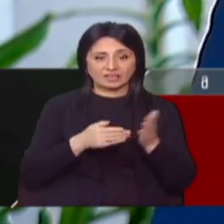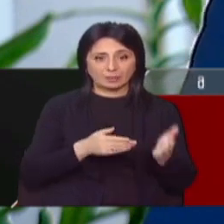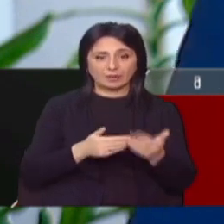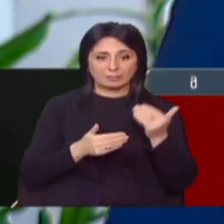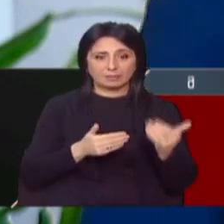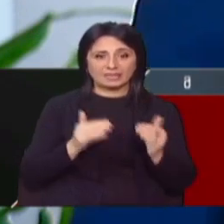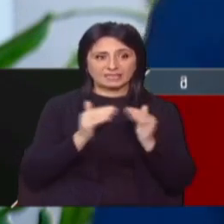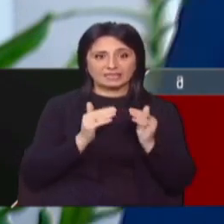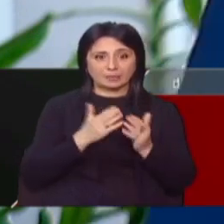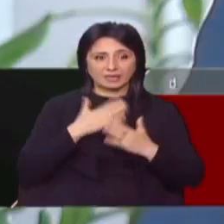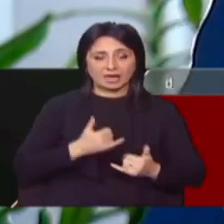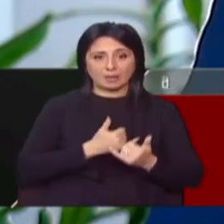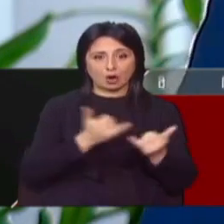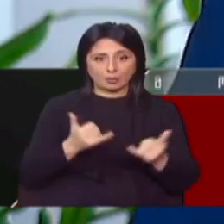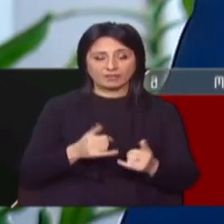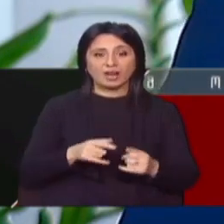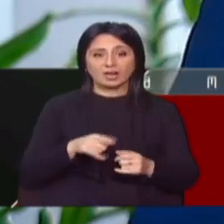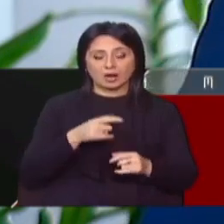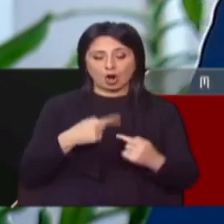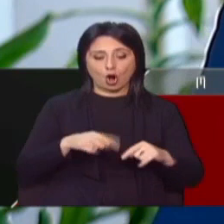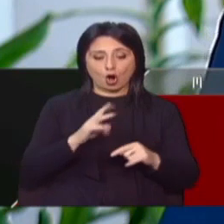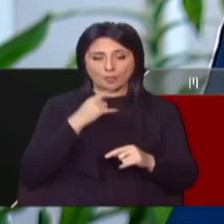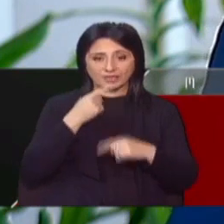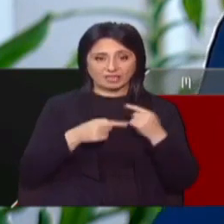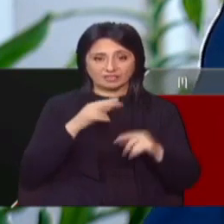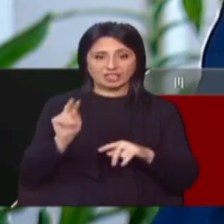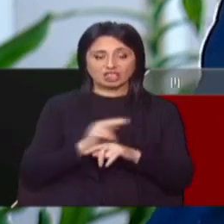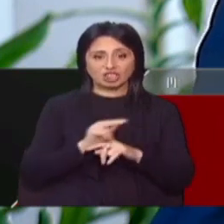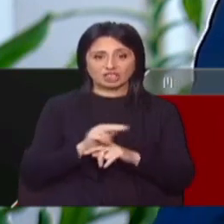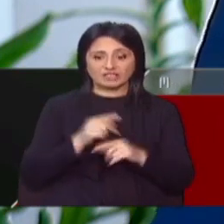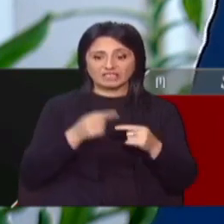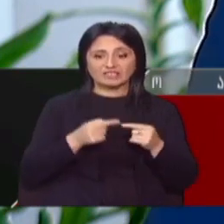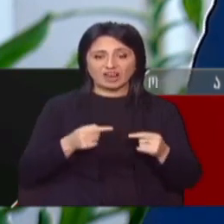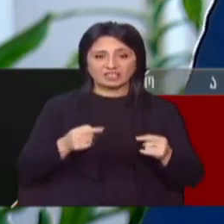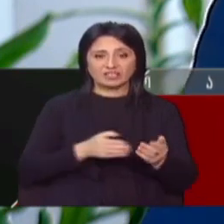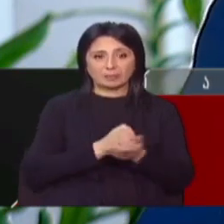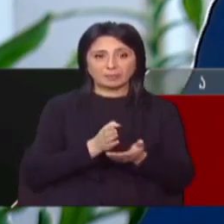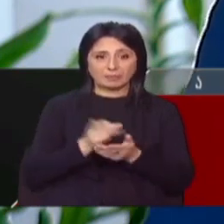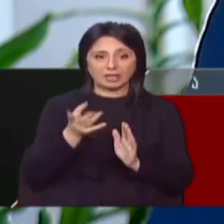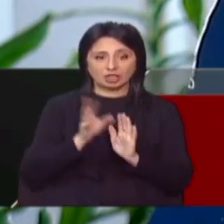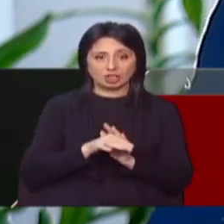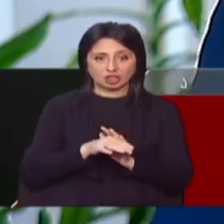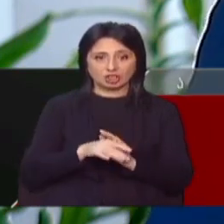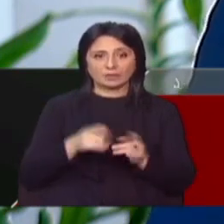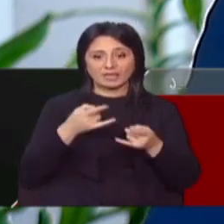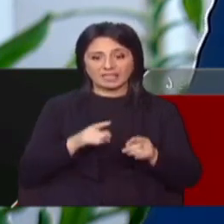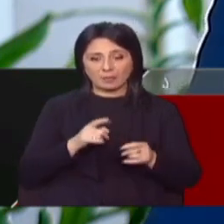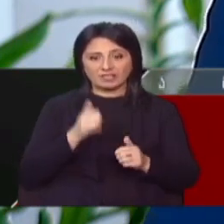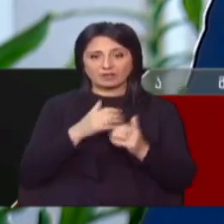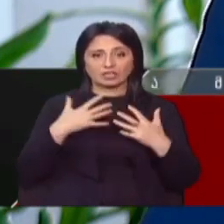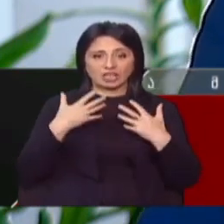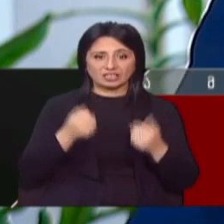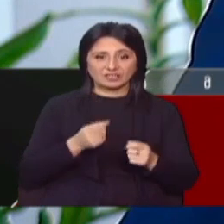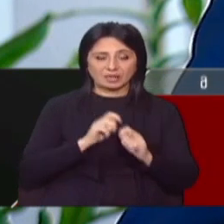მათ სახლების დაკმაყოფილებაზე. აღსანიშნავია, რომ კომიტეტზე გამოითქვა შენიშვნები სხვადასხვა მიმართულებით, მათ შორის დემოგრაფიით, საყოველთაო